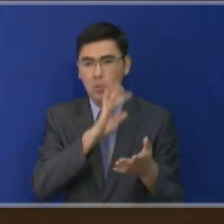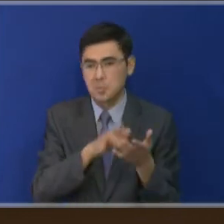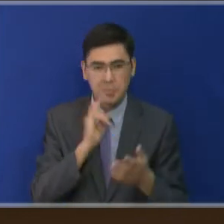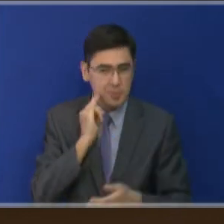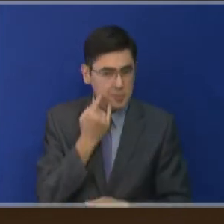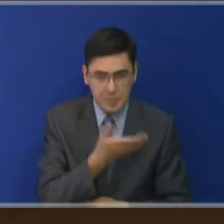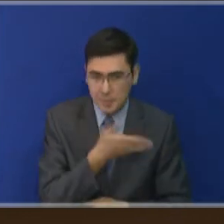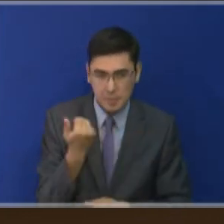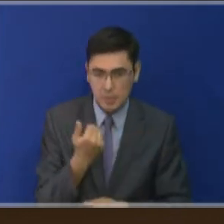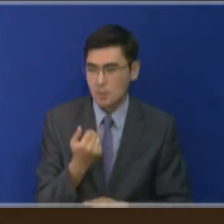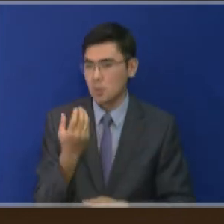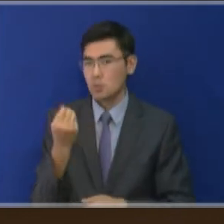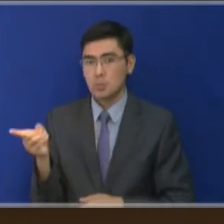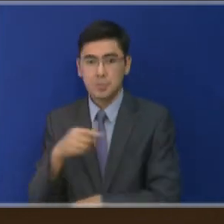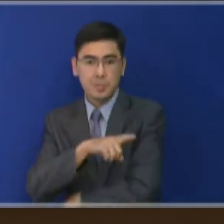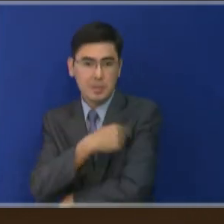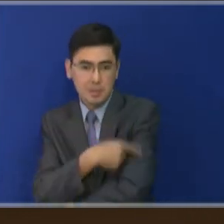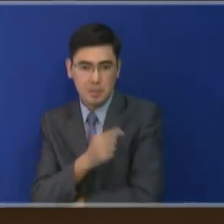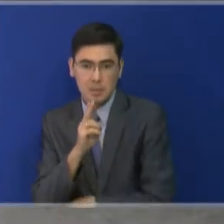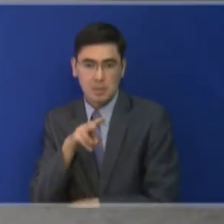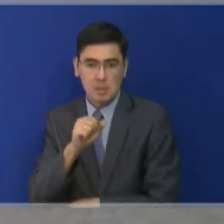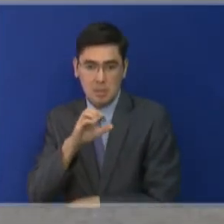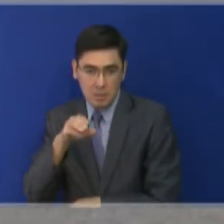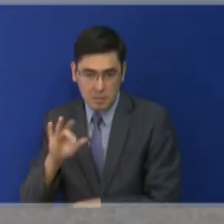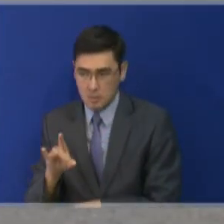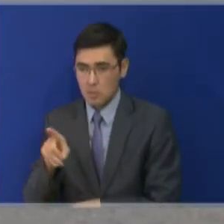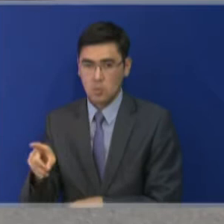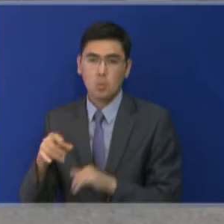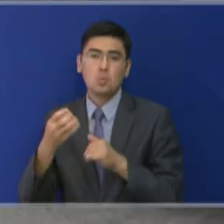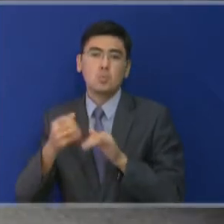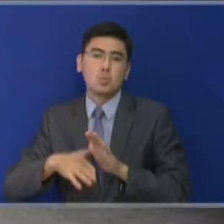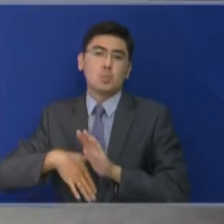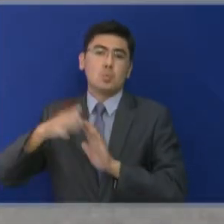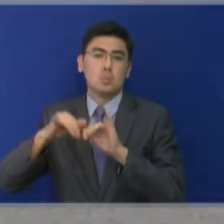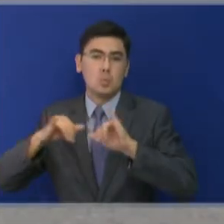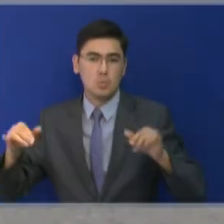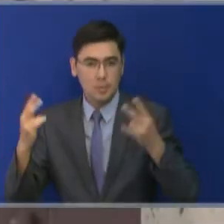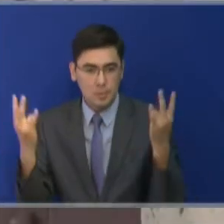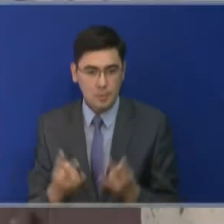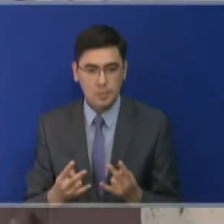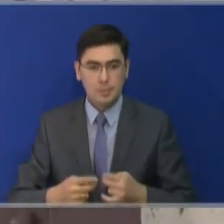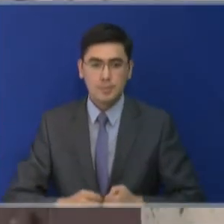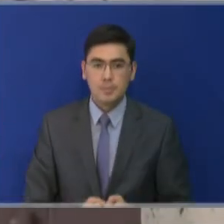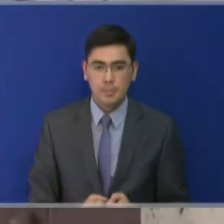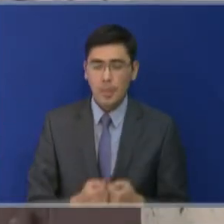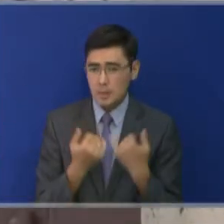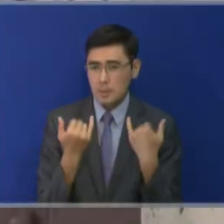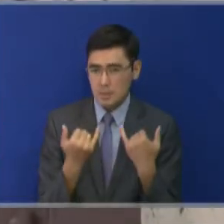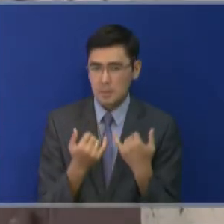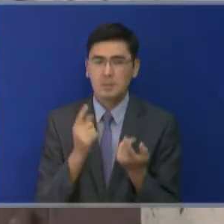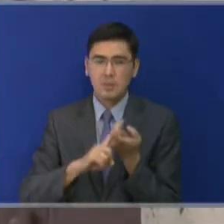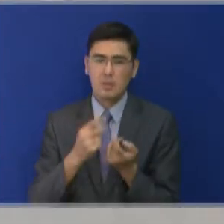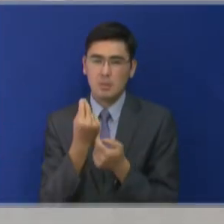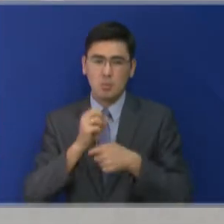медициналық кластер туралы айтты. Оны кеңейту керек шығар. Шешімін талап ететін мәселелердің едәуір бөлігі бүгінде қаржылық